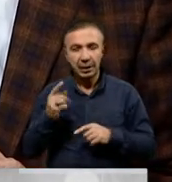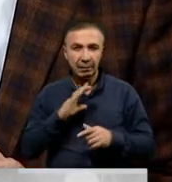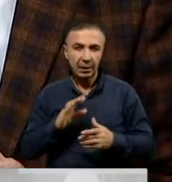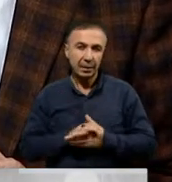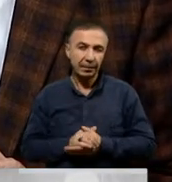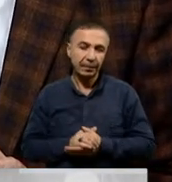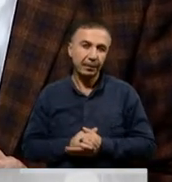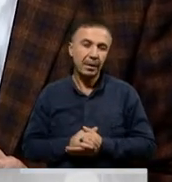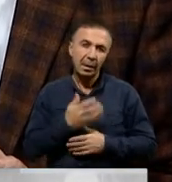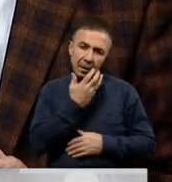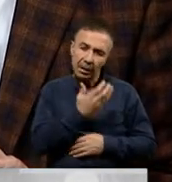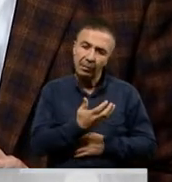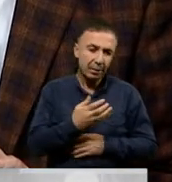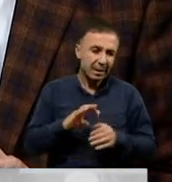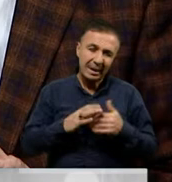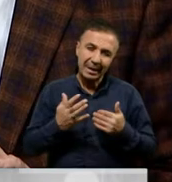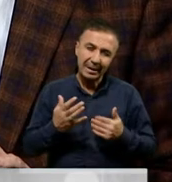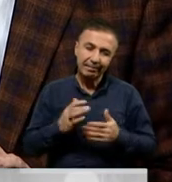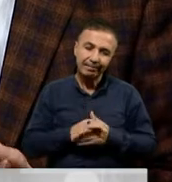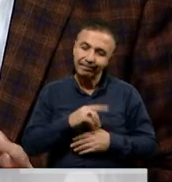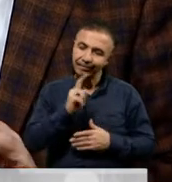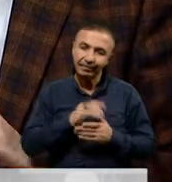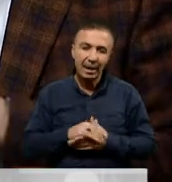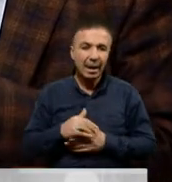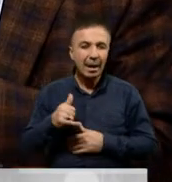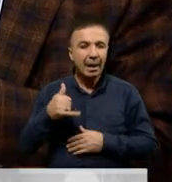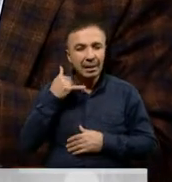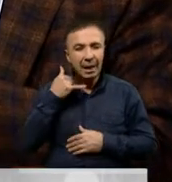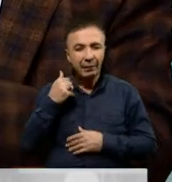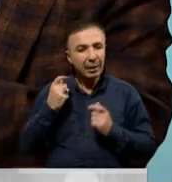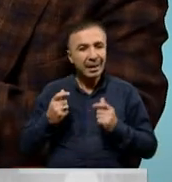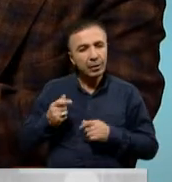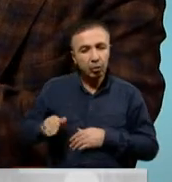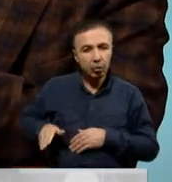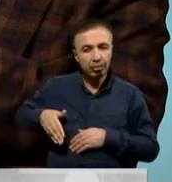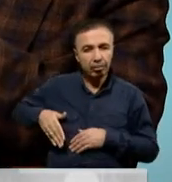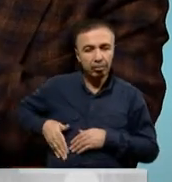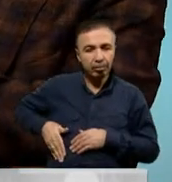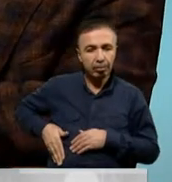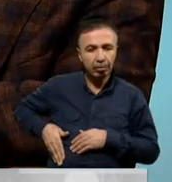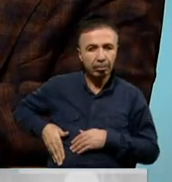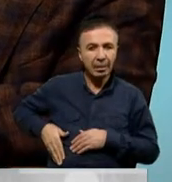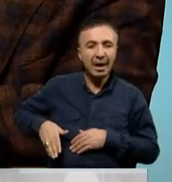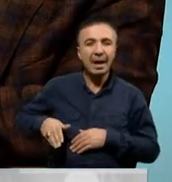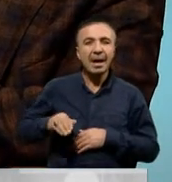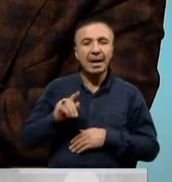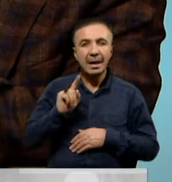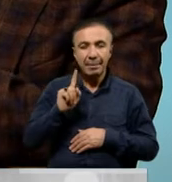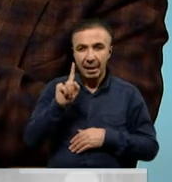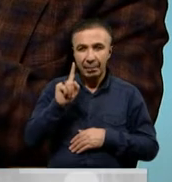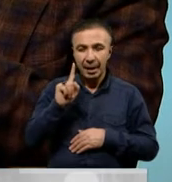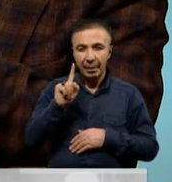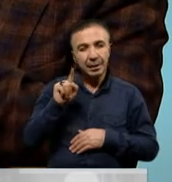tavsiyemiz nedir şimdi Telefon nerede şu cebinizde değil mi Tek parmakla basıp